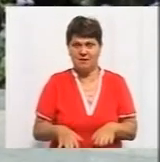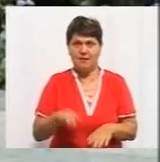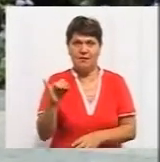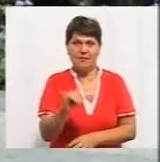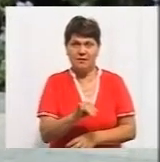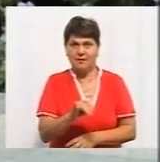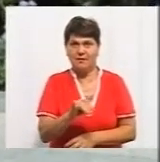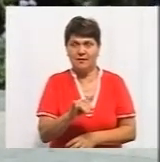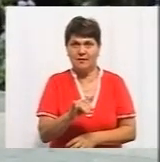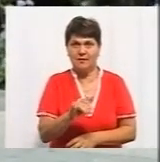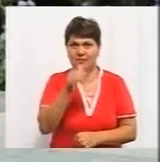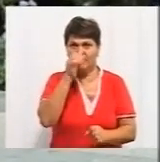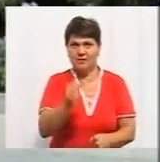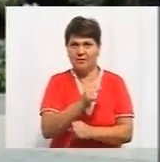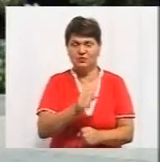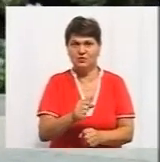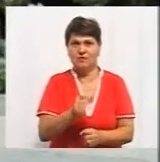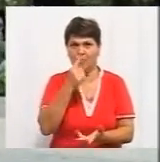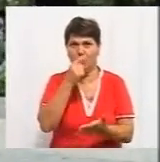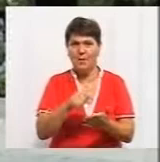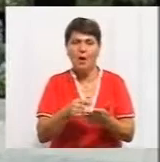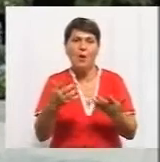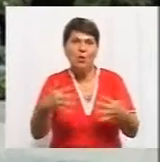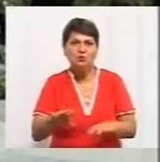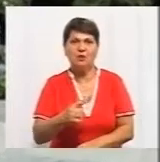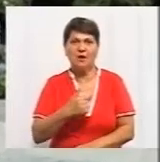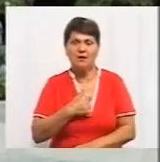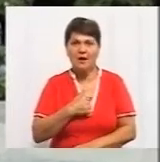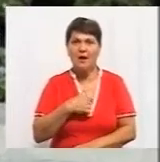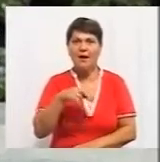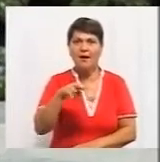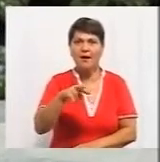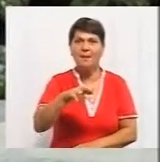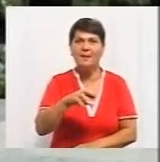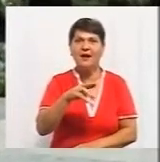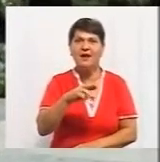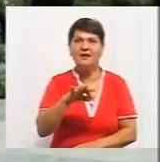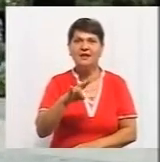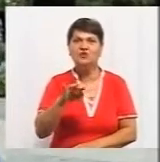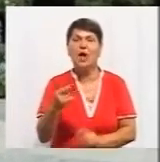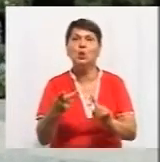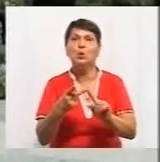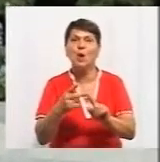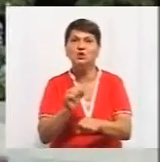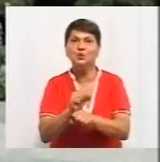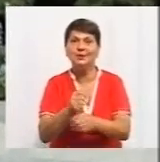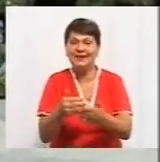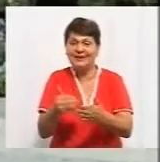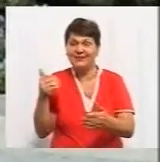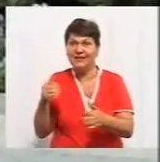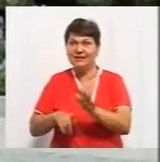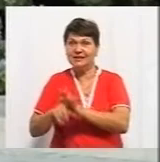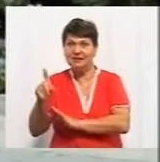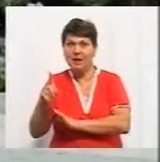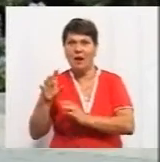І неможливо просто дістатись. Уже я їду з П'ятничан, це друга зупинка від кінцевої, але в автобусі вже всі